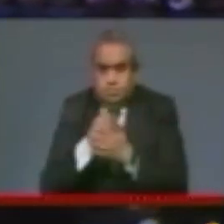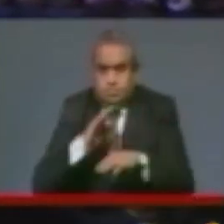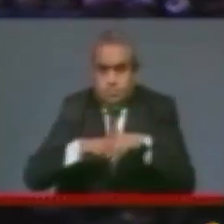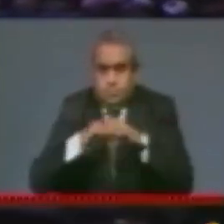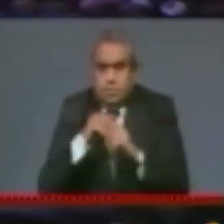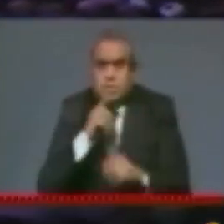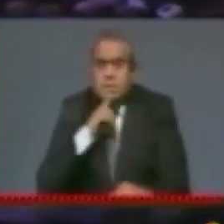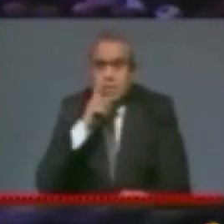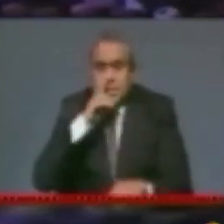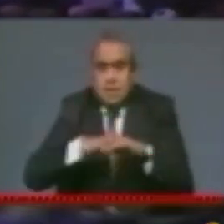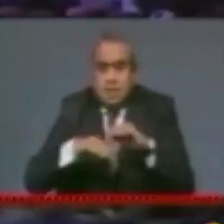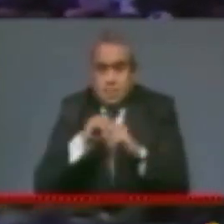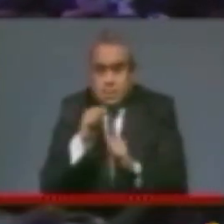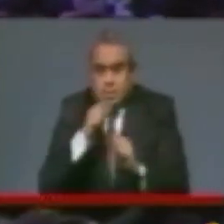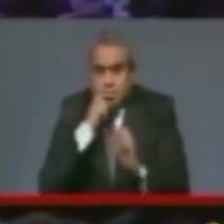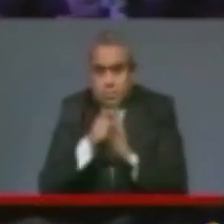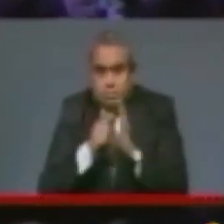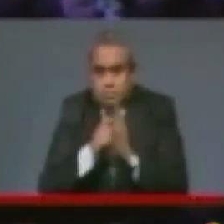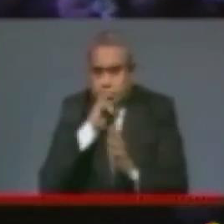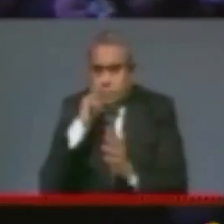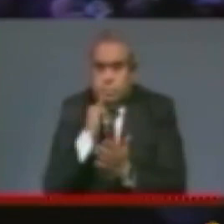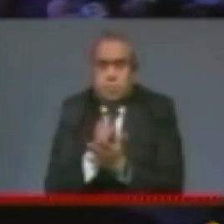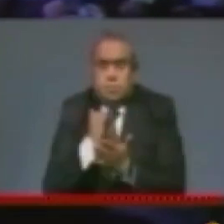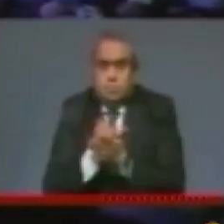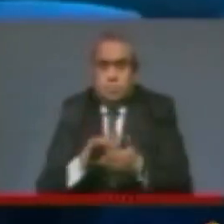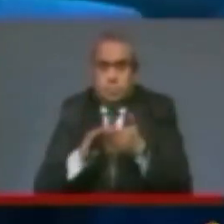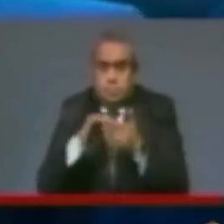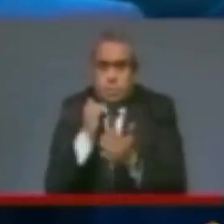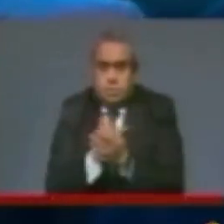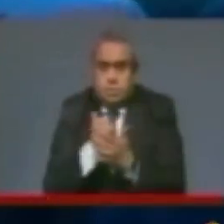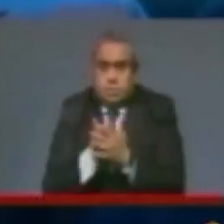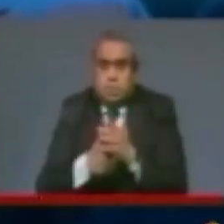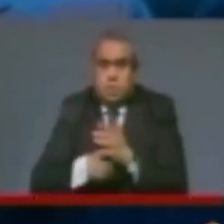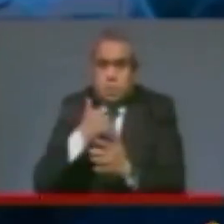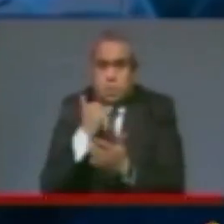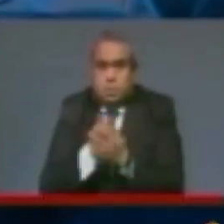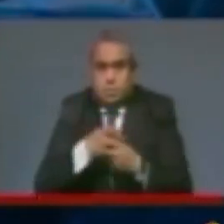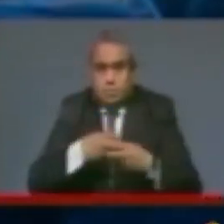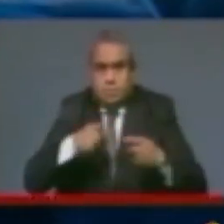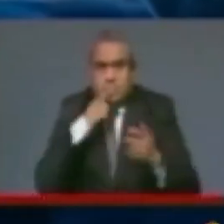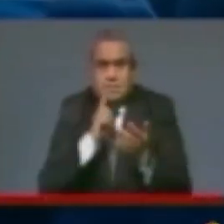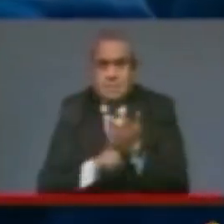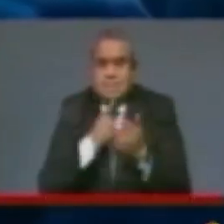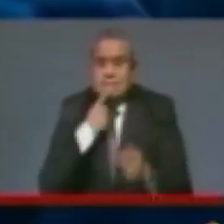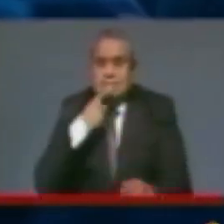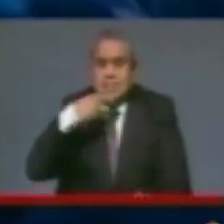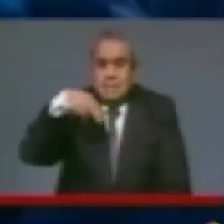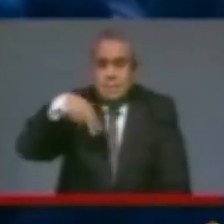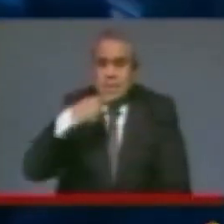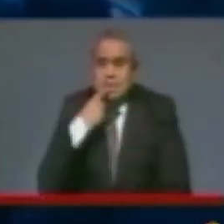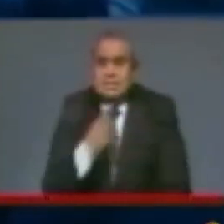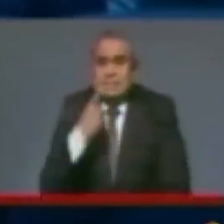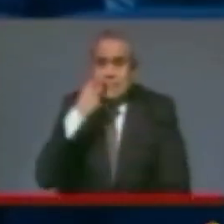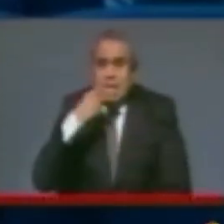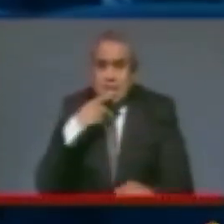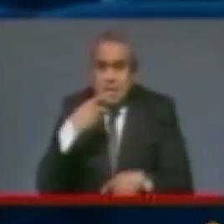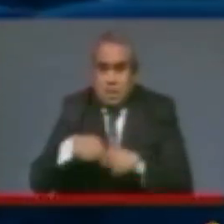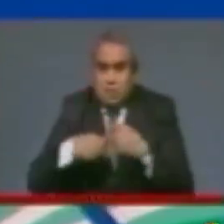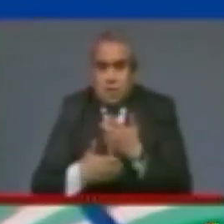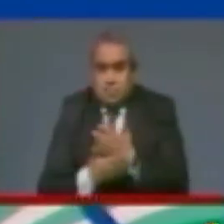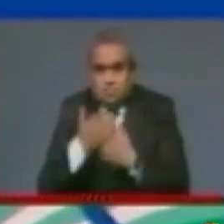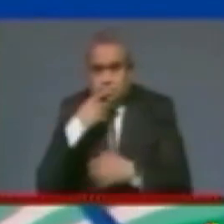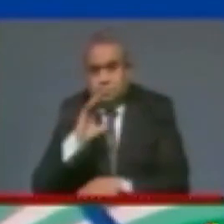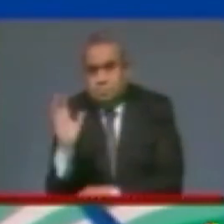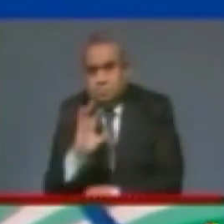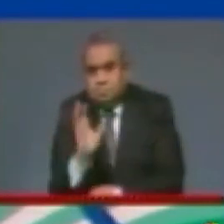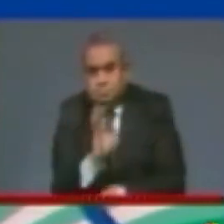والتعمير وده اهم شيء النهارده اللي بيميز عمل الدوله على مدار الثمان سنوات الماضيه ان احنا بنحاول ان عمليه